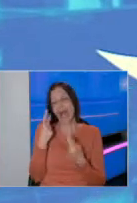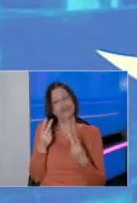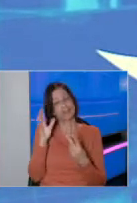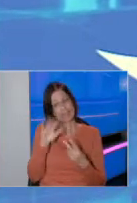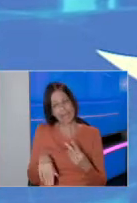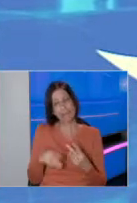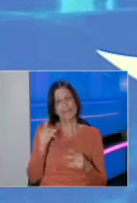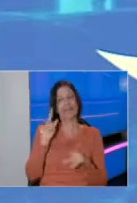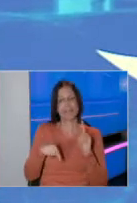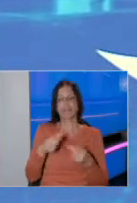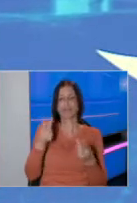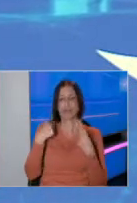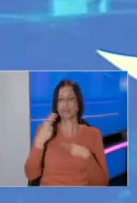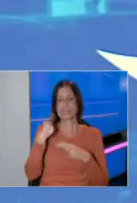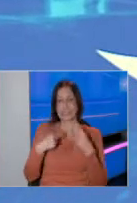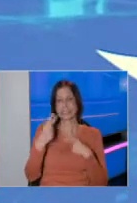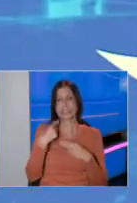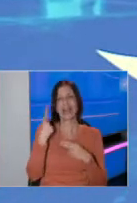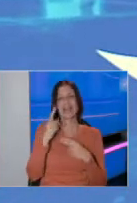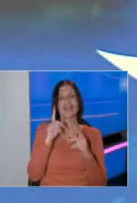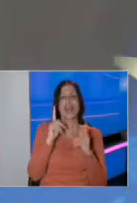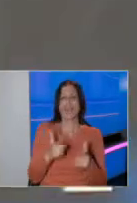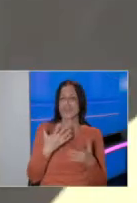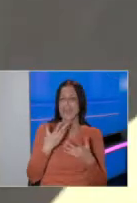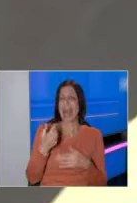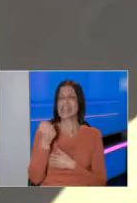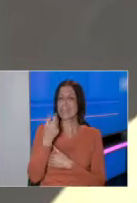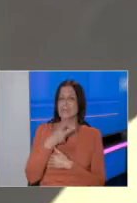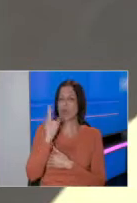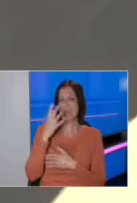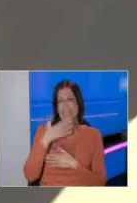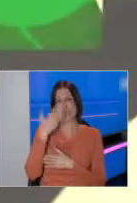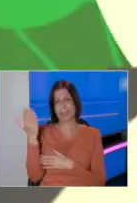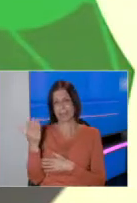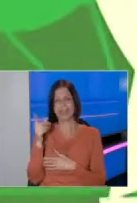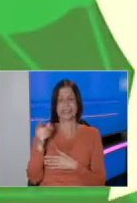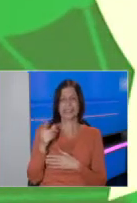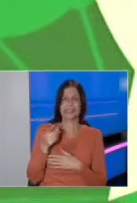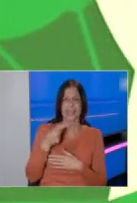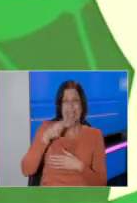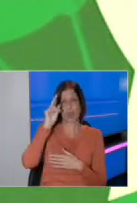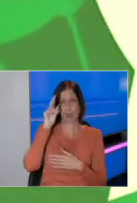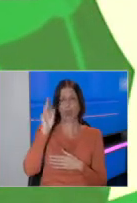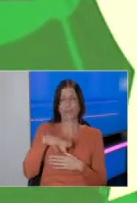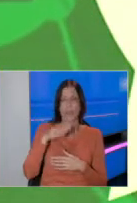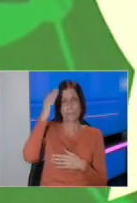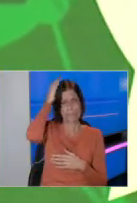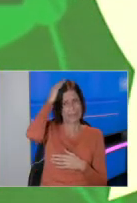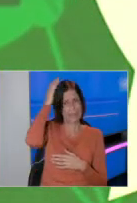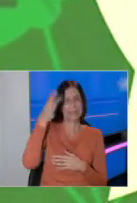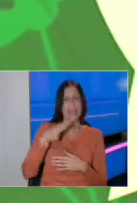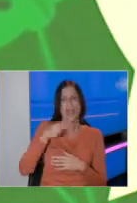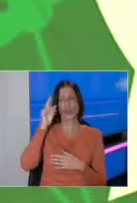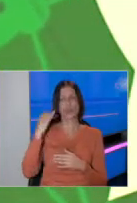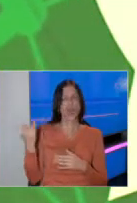נטייה לפעמים לחזור על עצמה. כפי שאתם יודעים, אחד הקרבות אולי החזקים ביותר בימין הם בין הליכוד לבין נפתלי בנט. הליכוד כל הזמן תוקף את